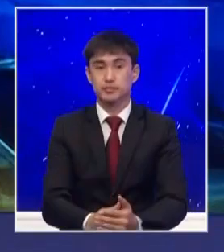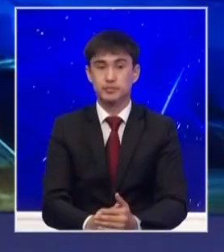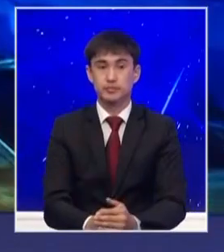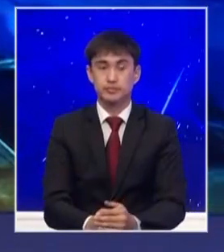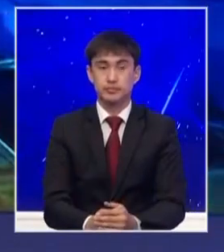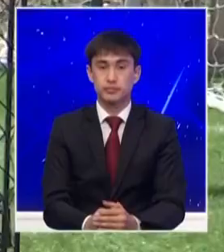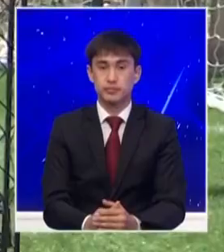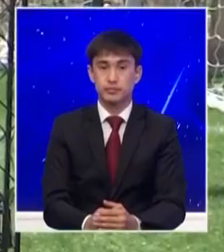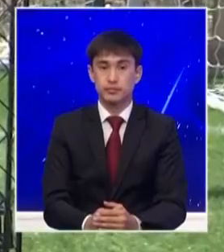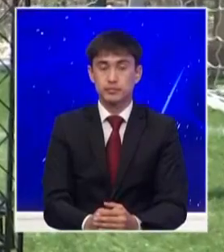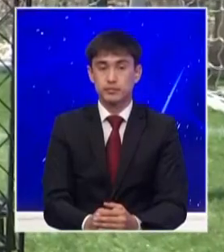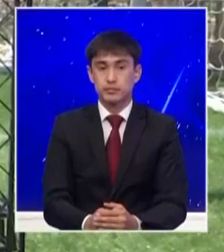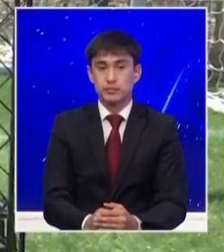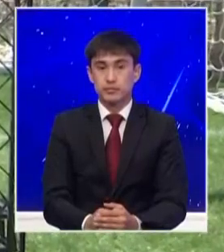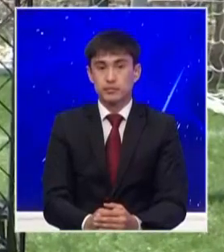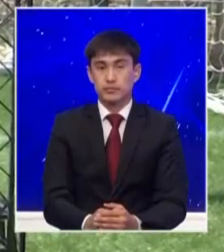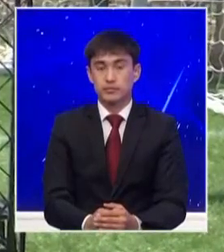материале.